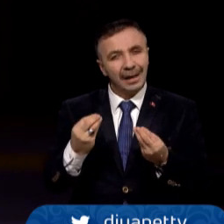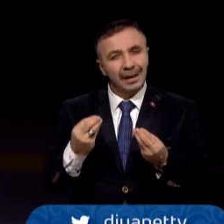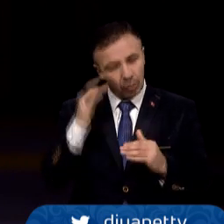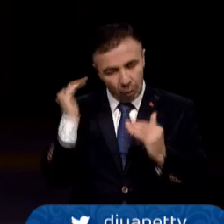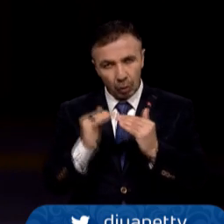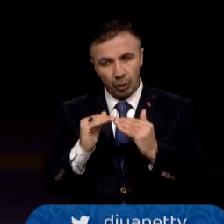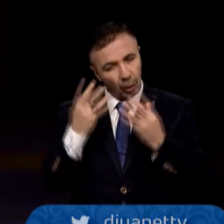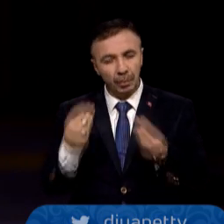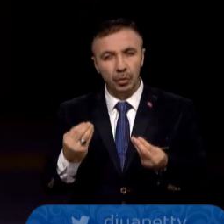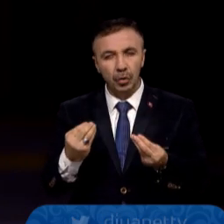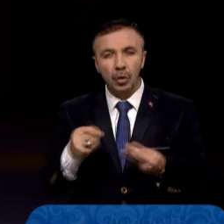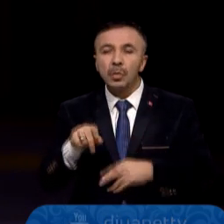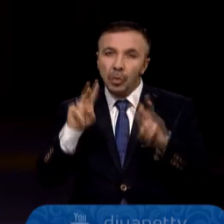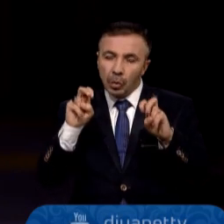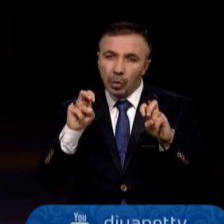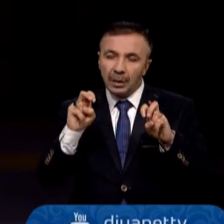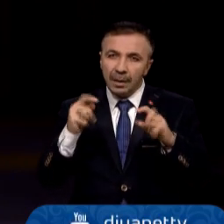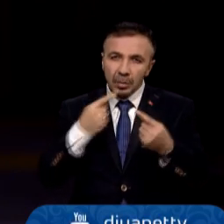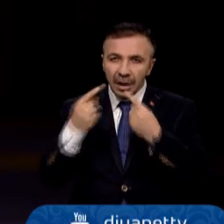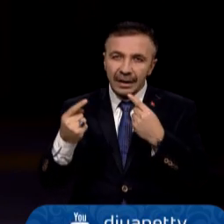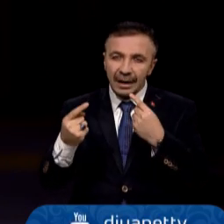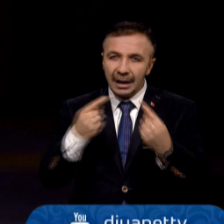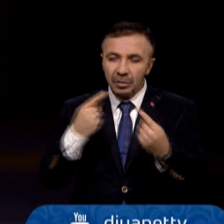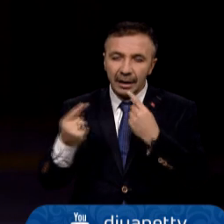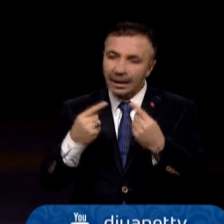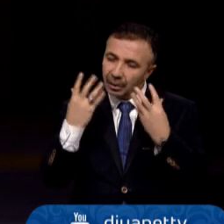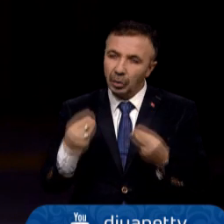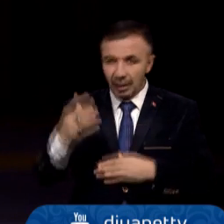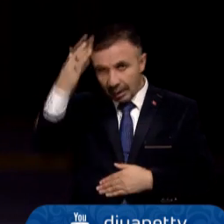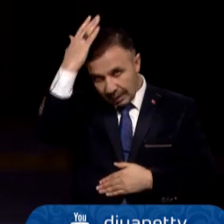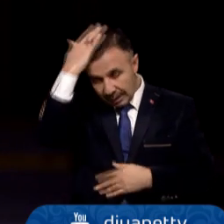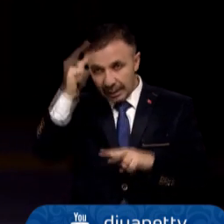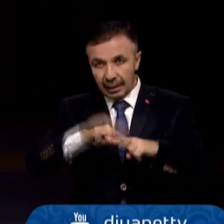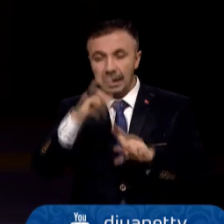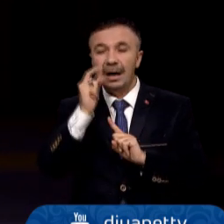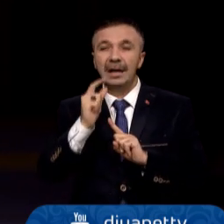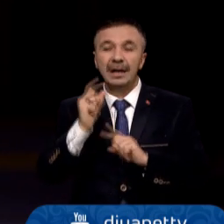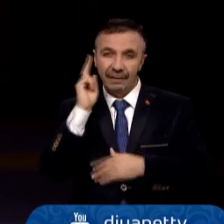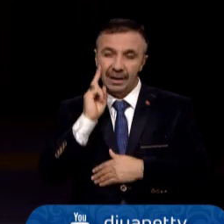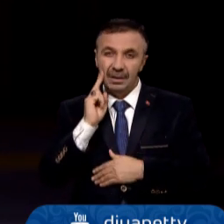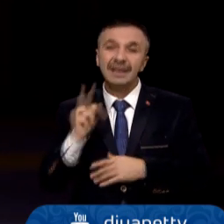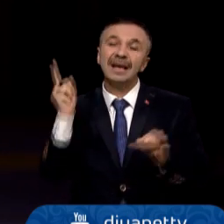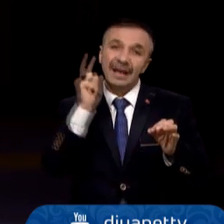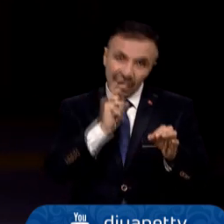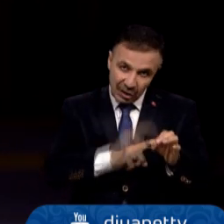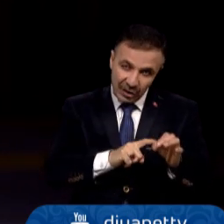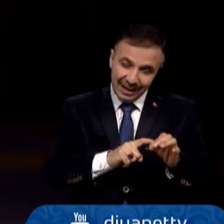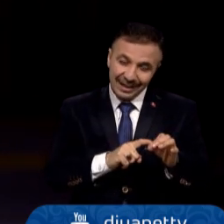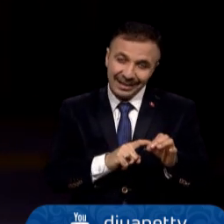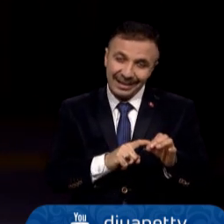güzel isabet etmişsiniz bu konuda müzakereler oldu Hazreti Ali efendimiz